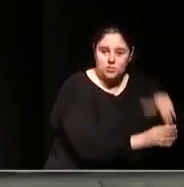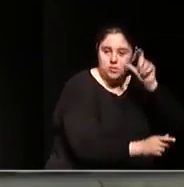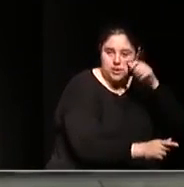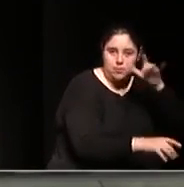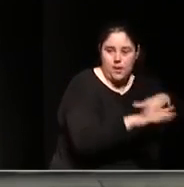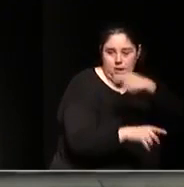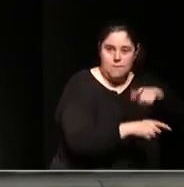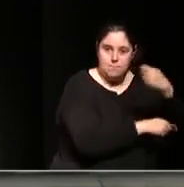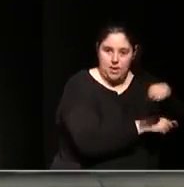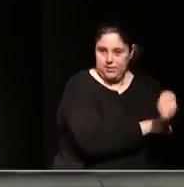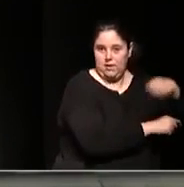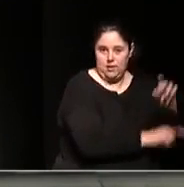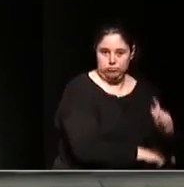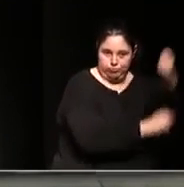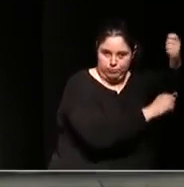fer-lo president.